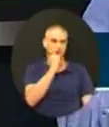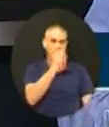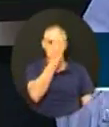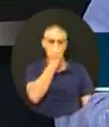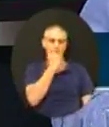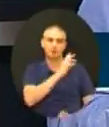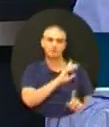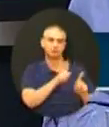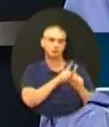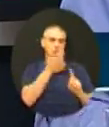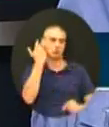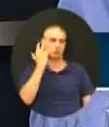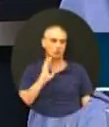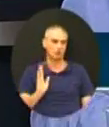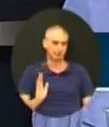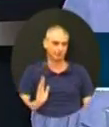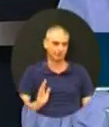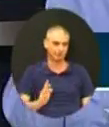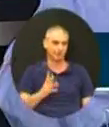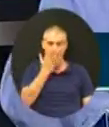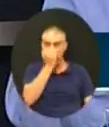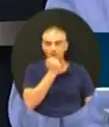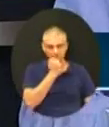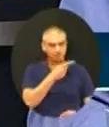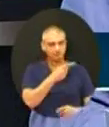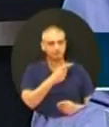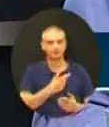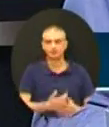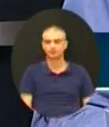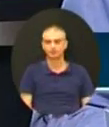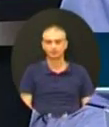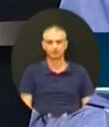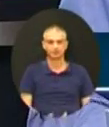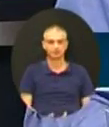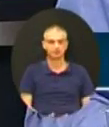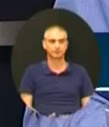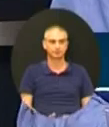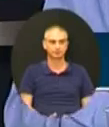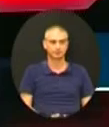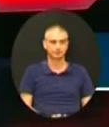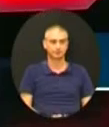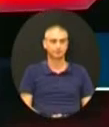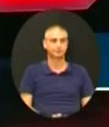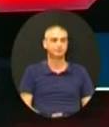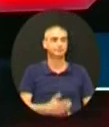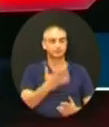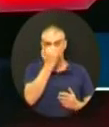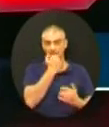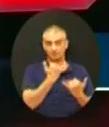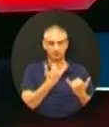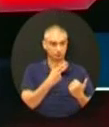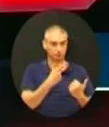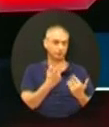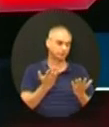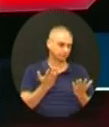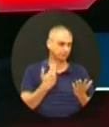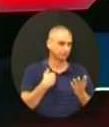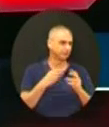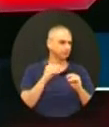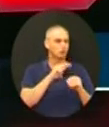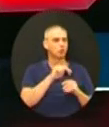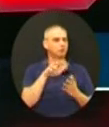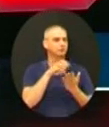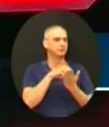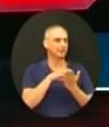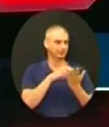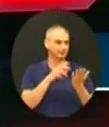החמאס בתצורה הקודמת שלה. חמאס בינתיים לובשת... בתצורה הנוכחית שלה. נכון. חמאס בהקשר הזה, בואי נלך לסוגיות הליבה,